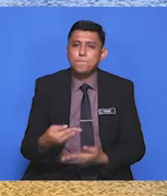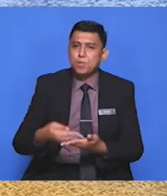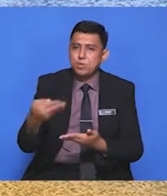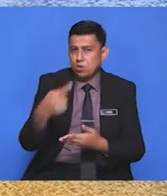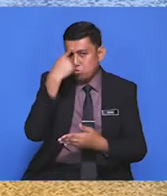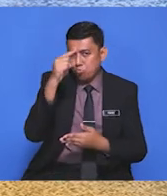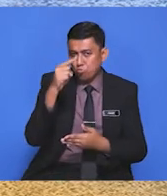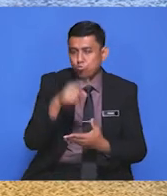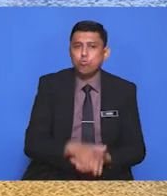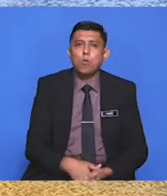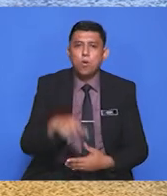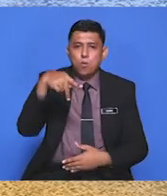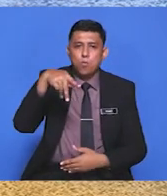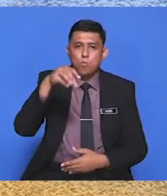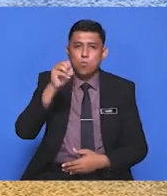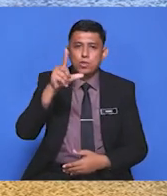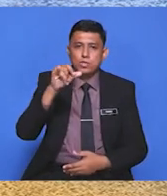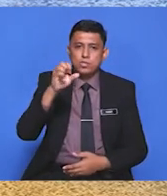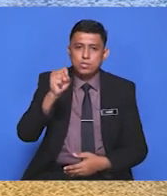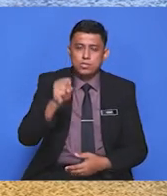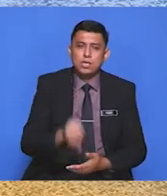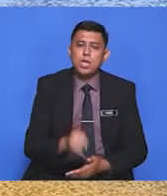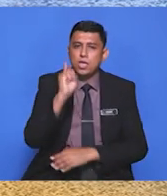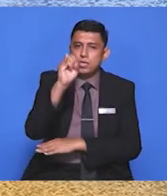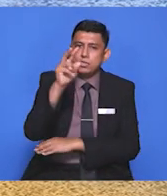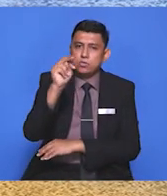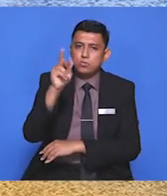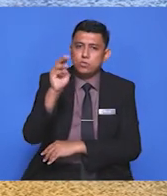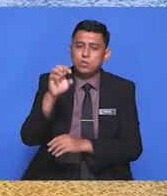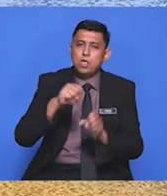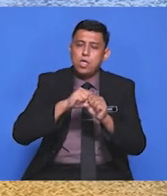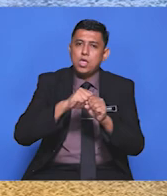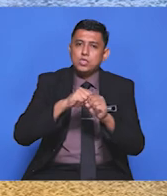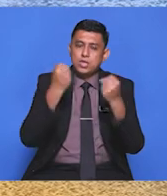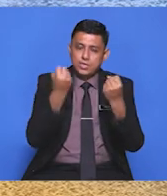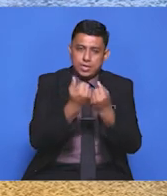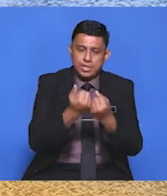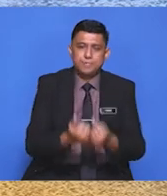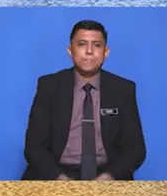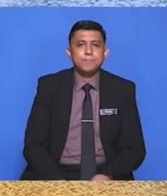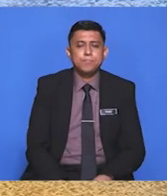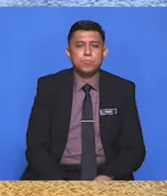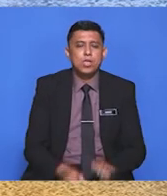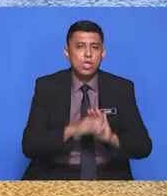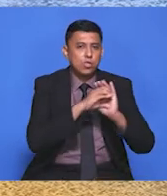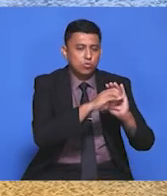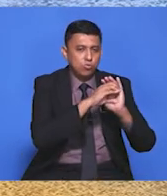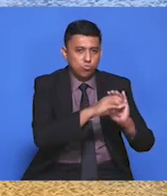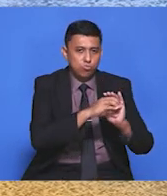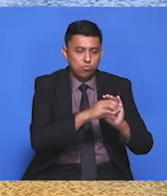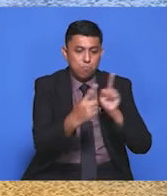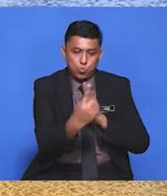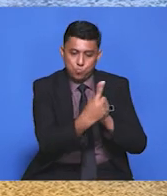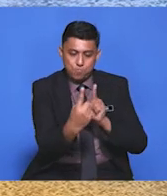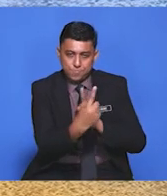membeli polisi insurans syarikat berkenaan. Itu adalah contoh jualan